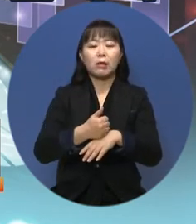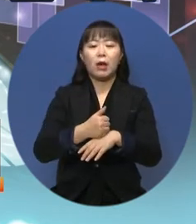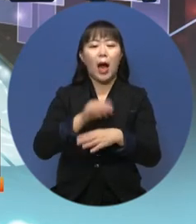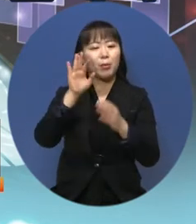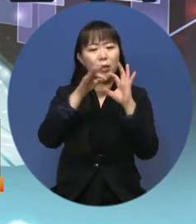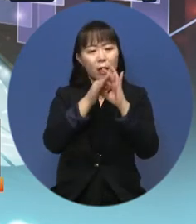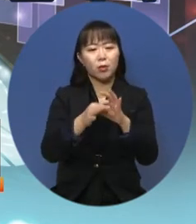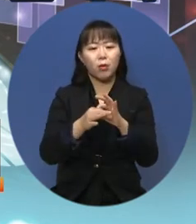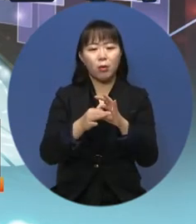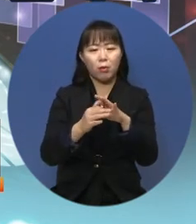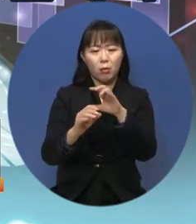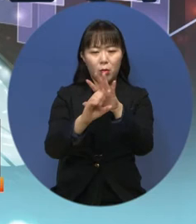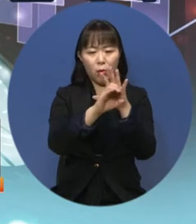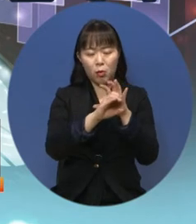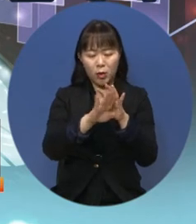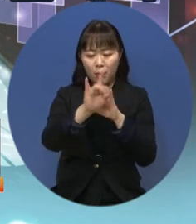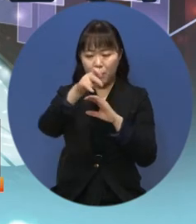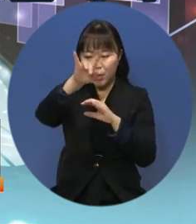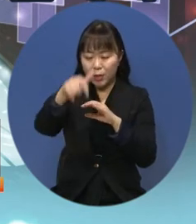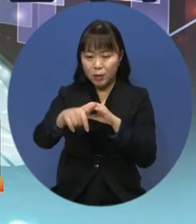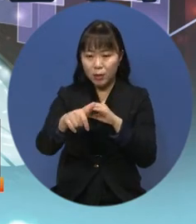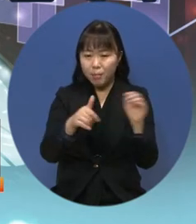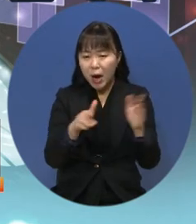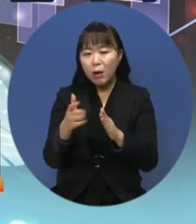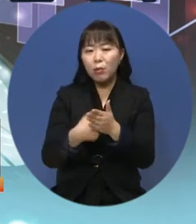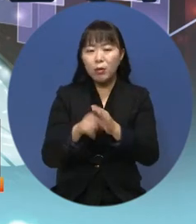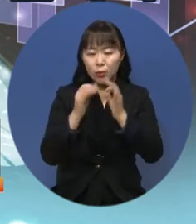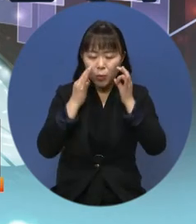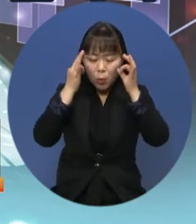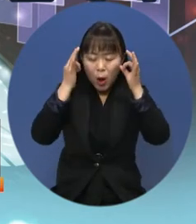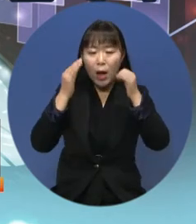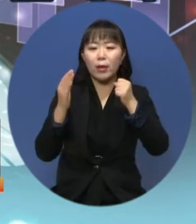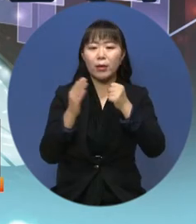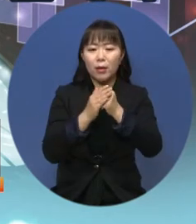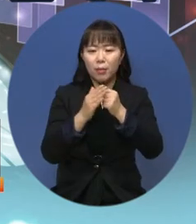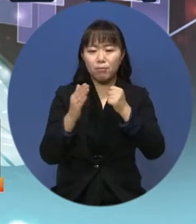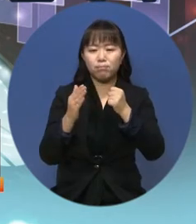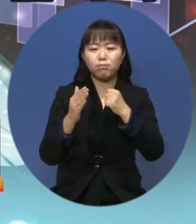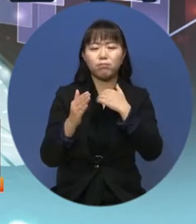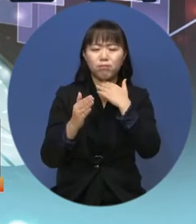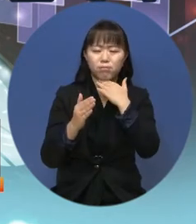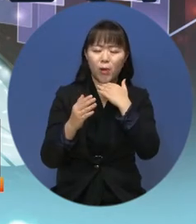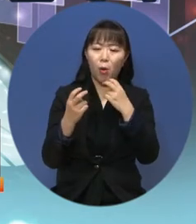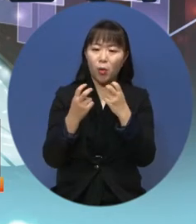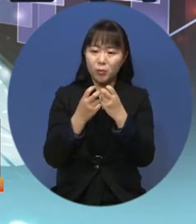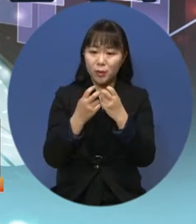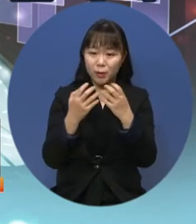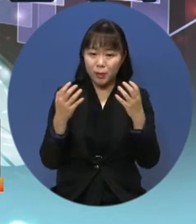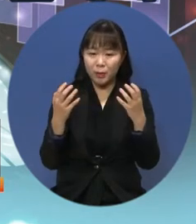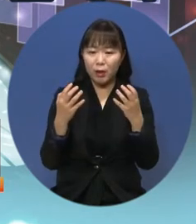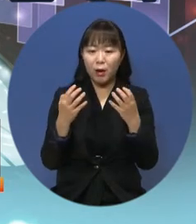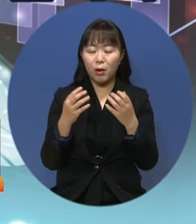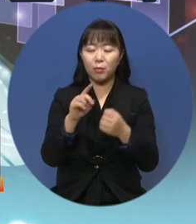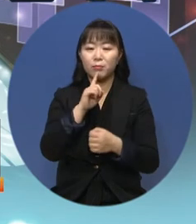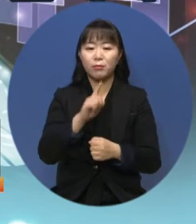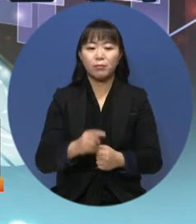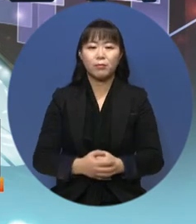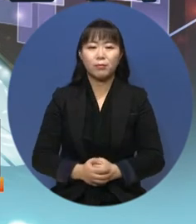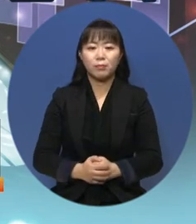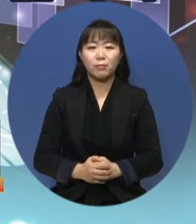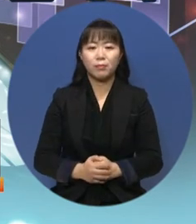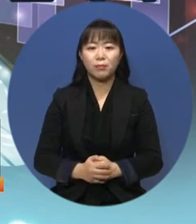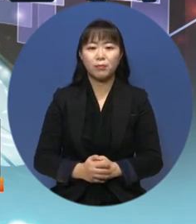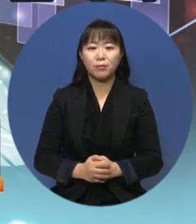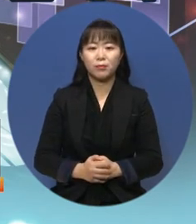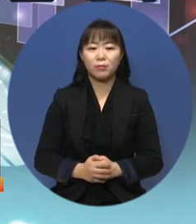코로나 백신 확보에 최선을 다할 것이니 기다리는 수밖에 없다고 밝히고 있습니다